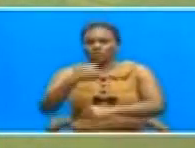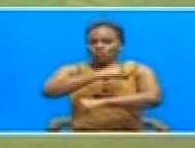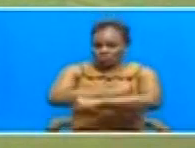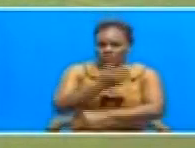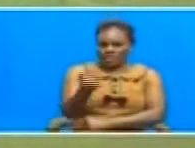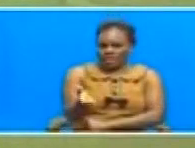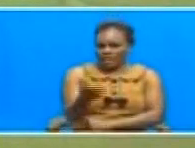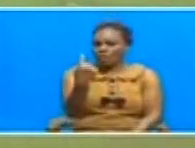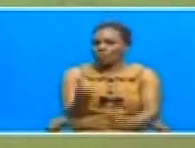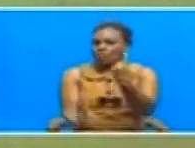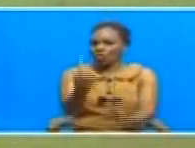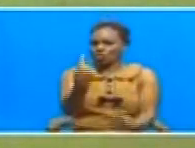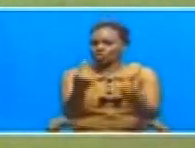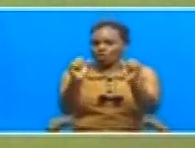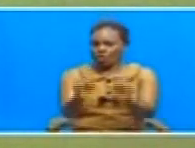hizo. Mkasa huo wa moto